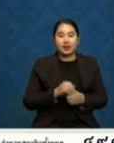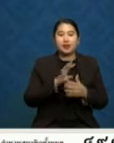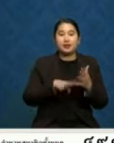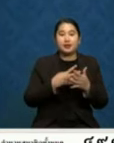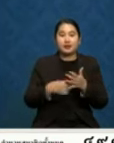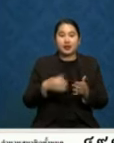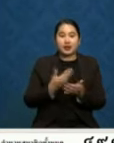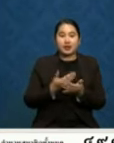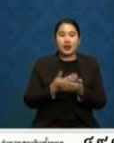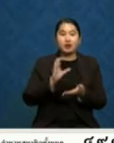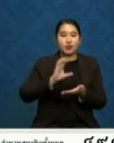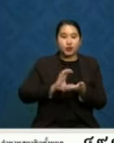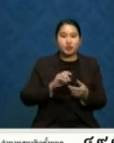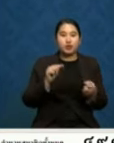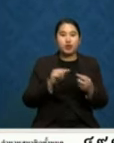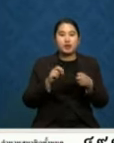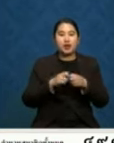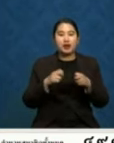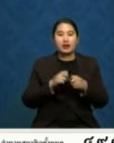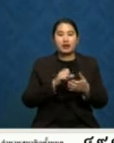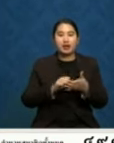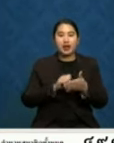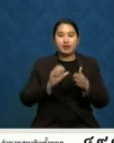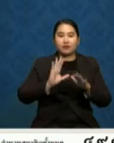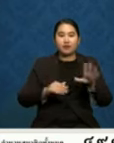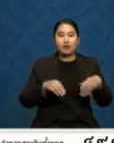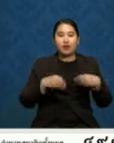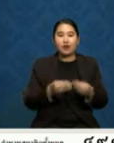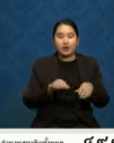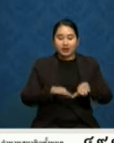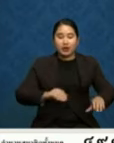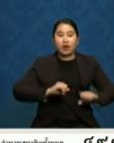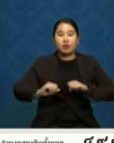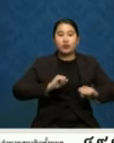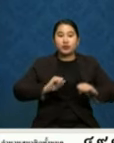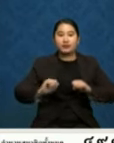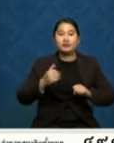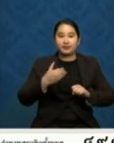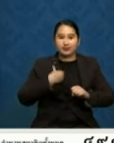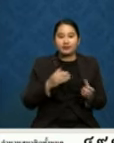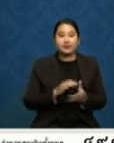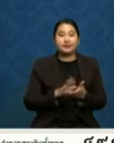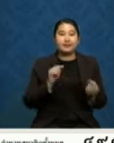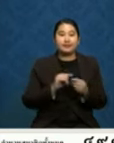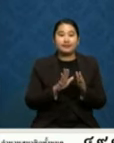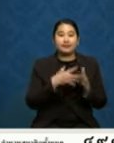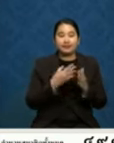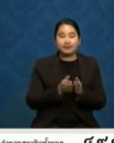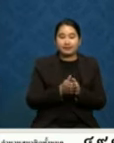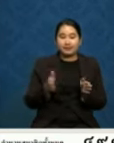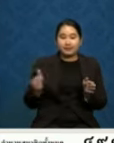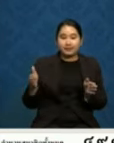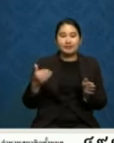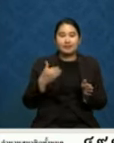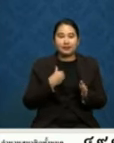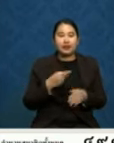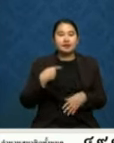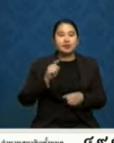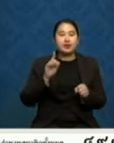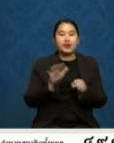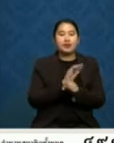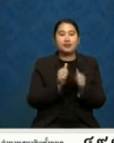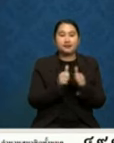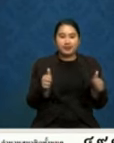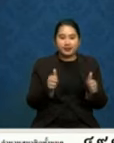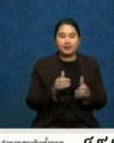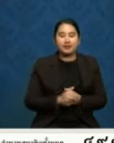ผนการใช้งบประมาณเพื่อแก้ไขบำบัดฟื้นฟูให้แก่เด็กและเยาวชนในระยะต่างๆให้มีประสิทธิภาพสูงสุด